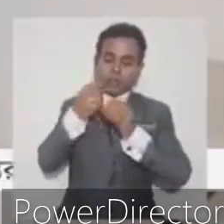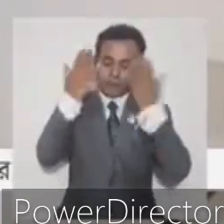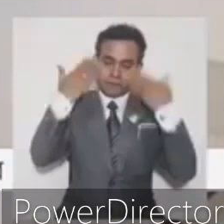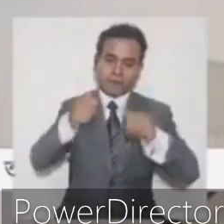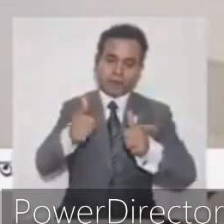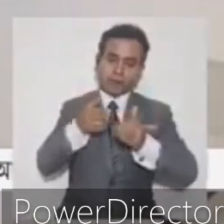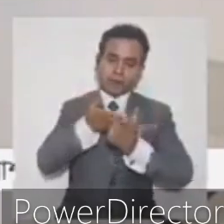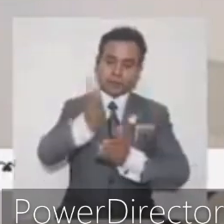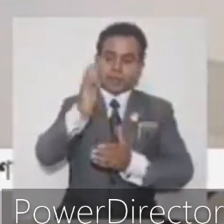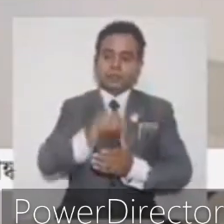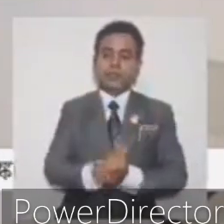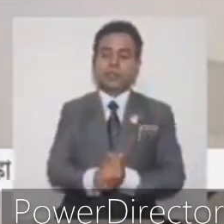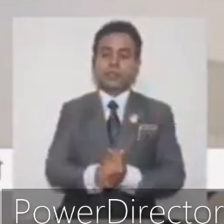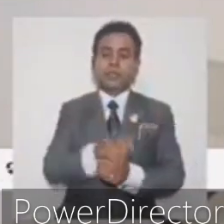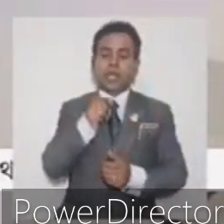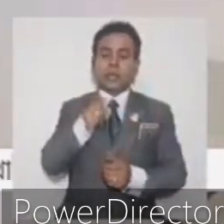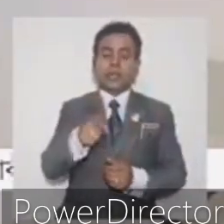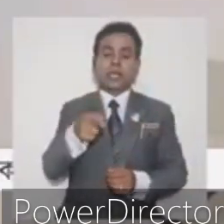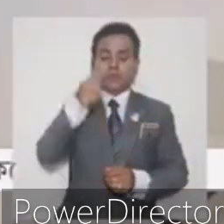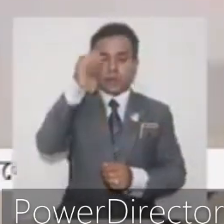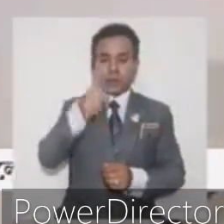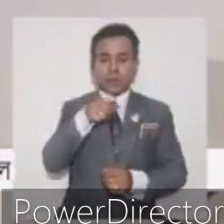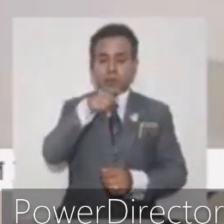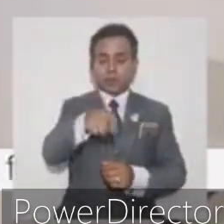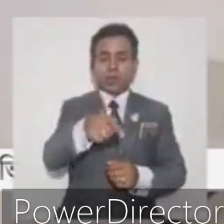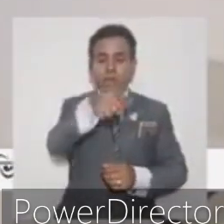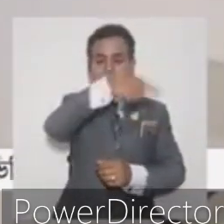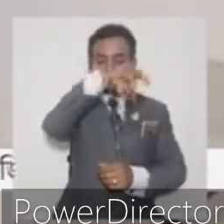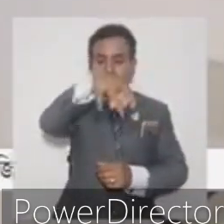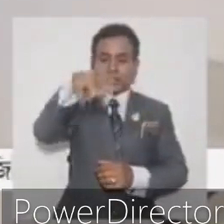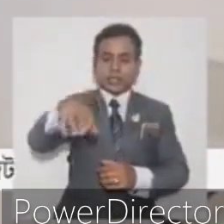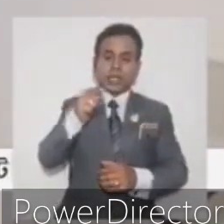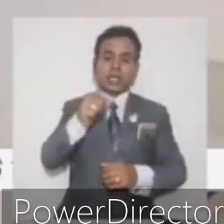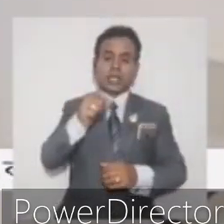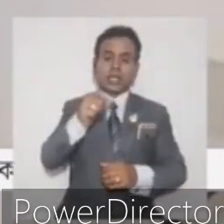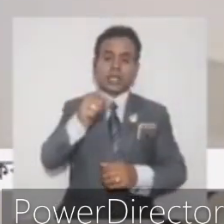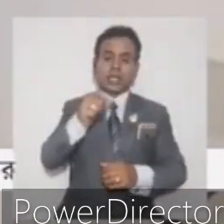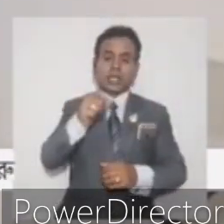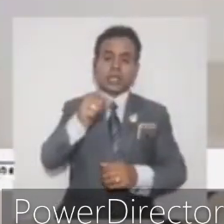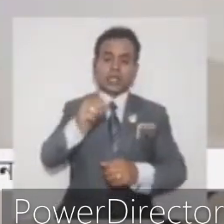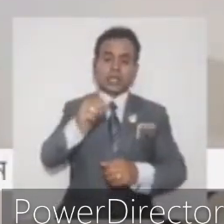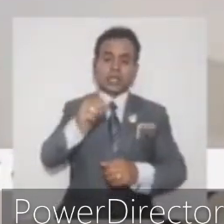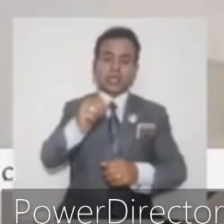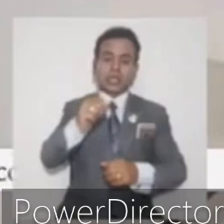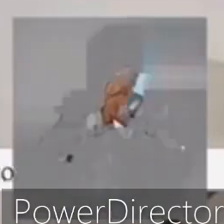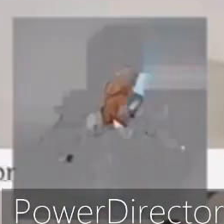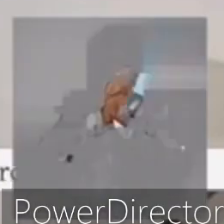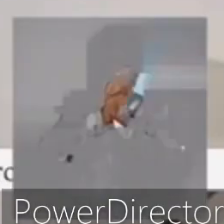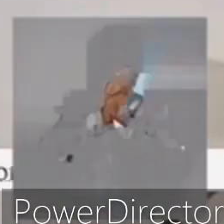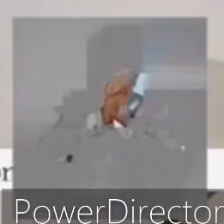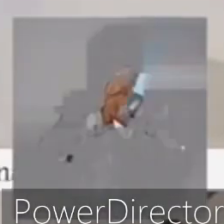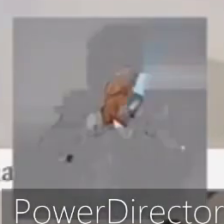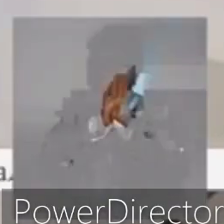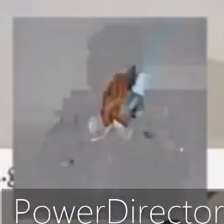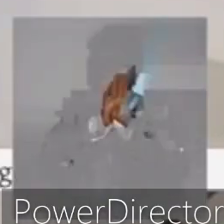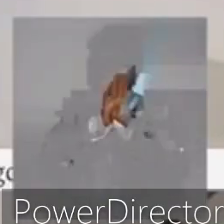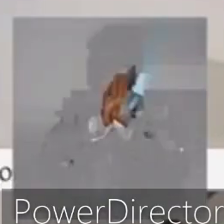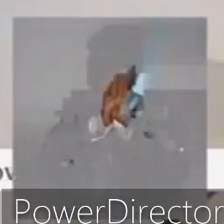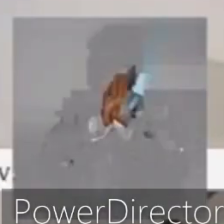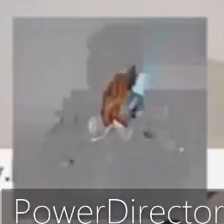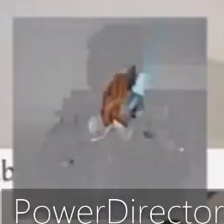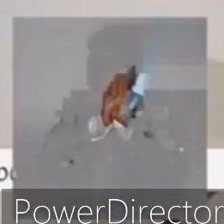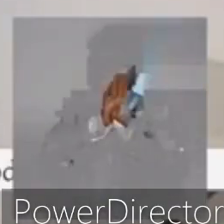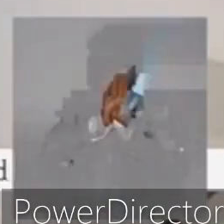মাধ্যমে এখন পরীক্ষা হচ্ছে। আমি সাথে সাথে বলতে চাই, অনেকে পরীক্ষা করাতে চান